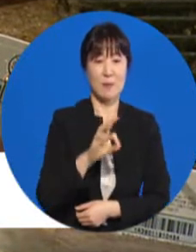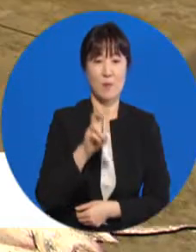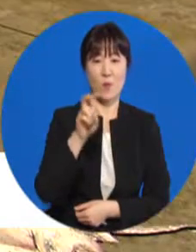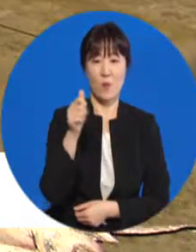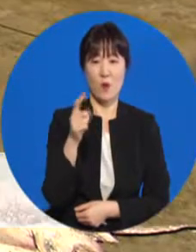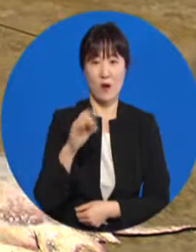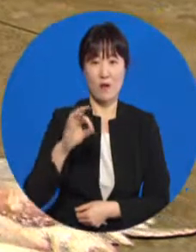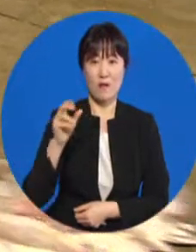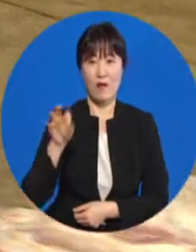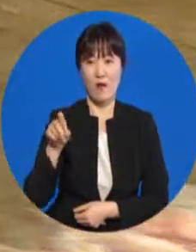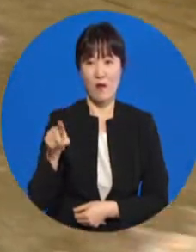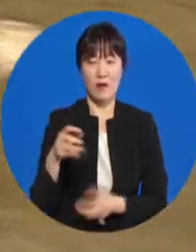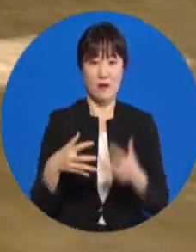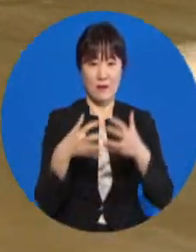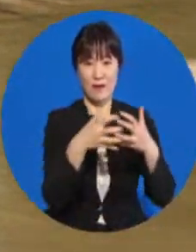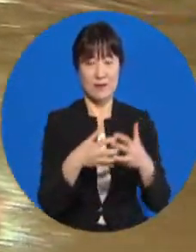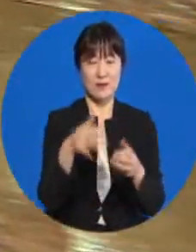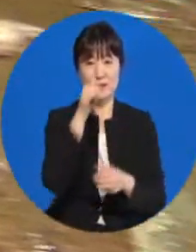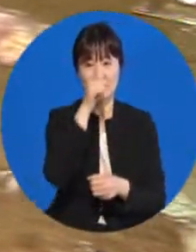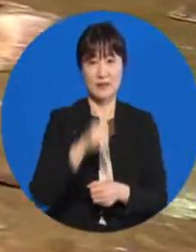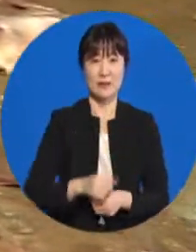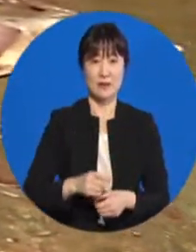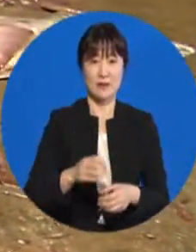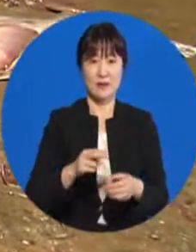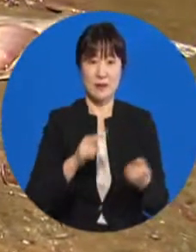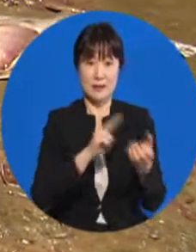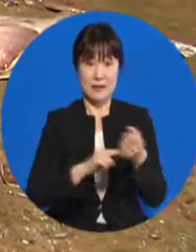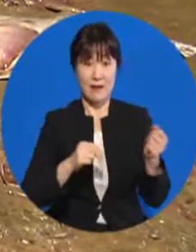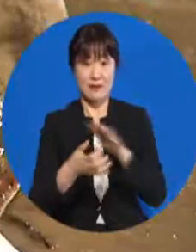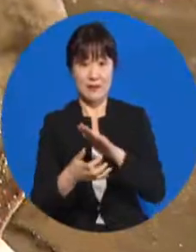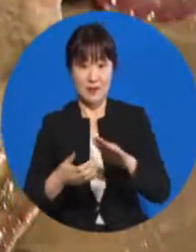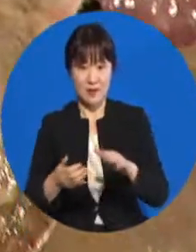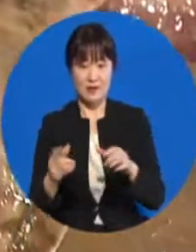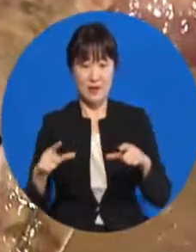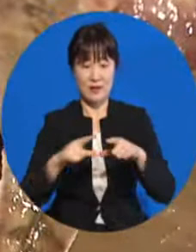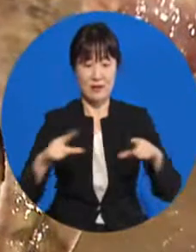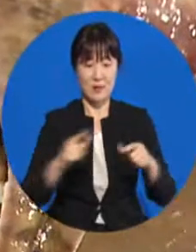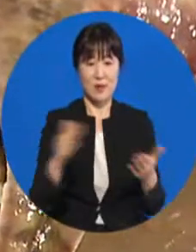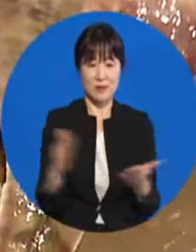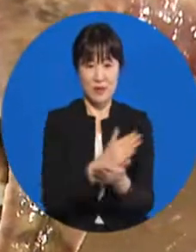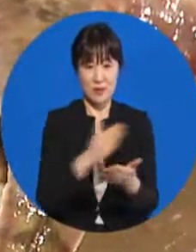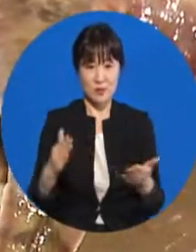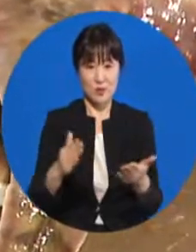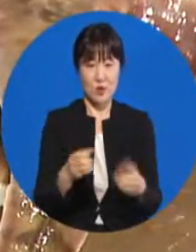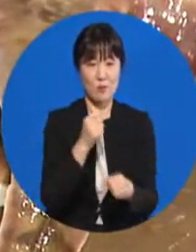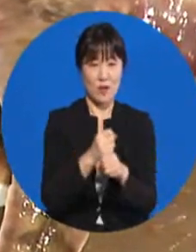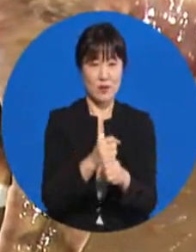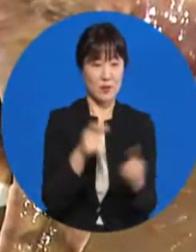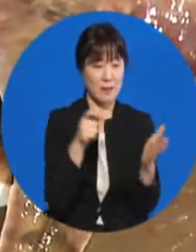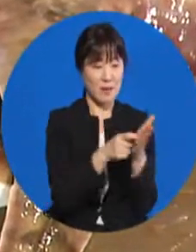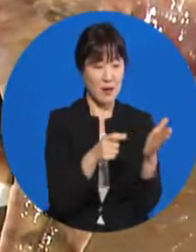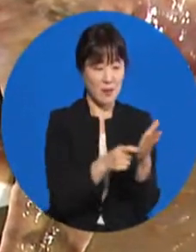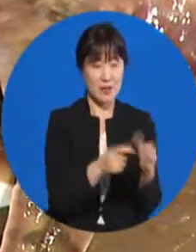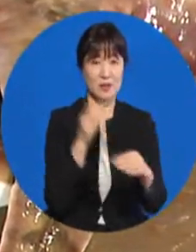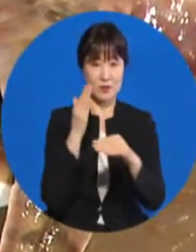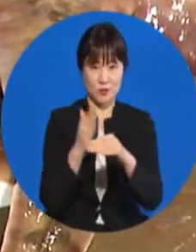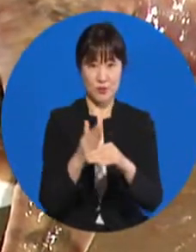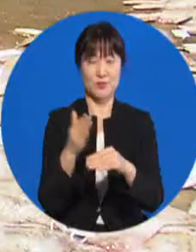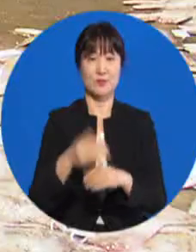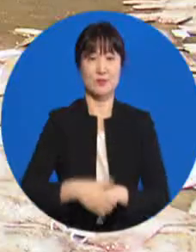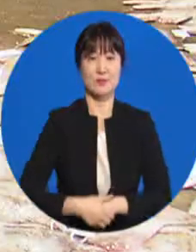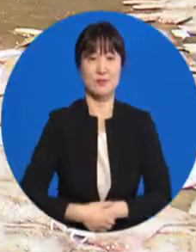찼습니다. 위판이 시작되기 전에 크기별로 나누고 원산지를 증명하는 바코드를 붙이기